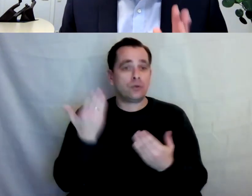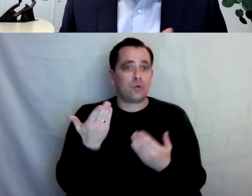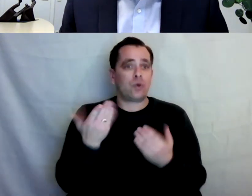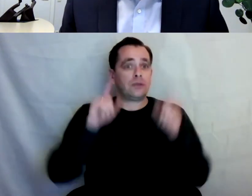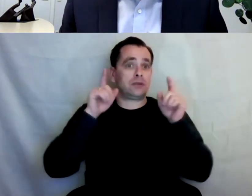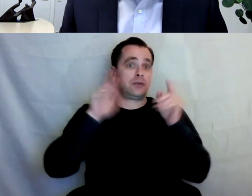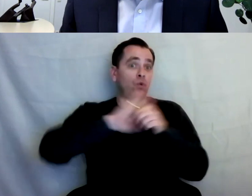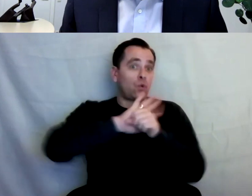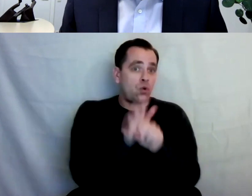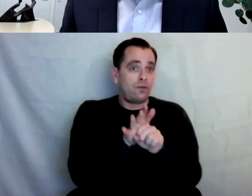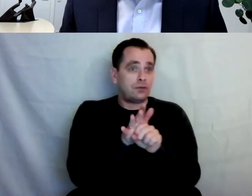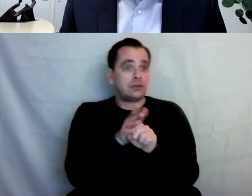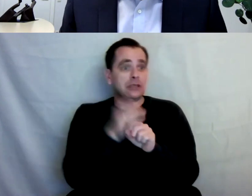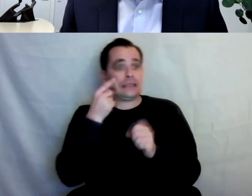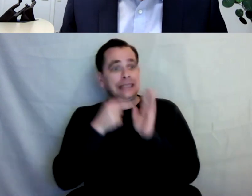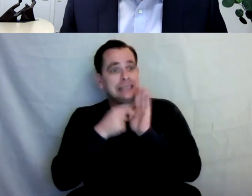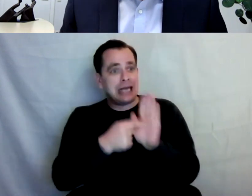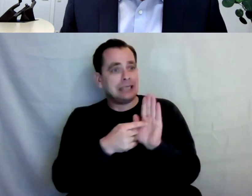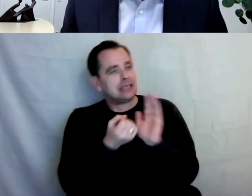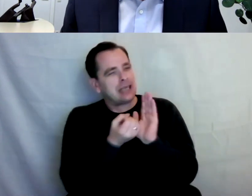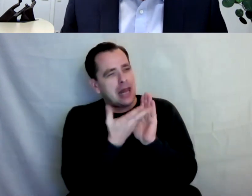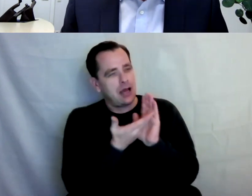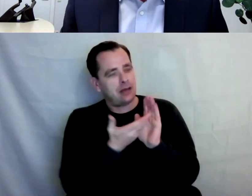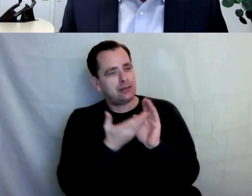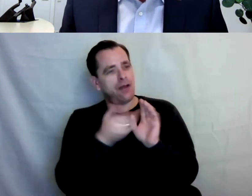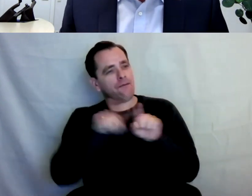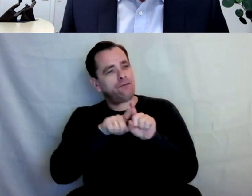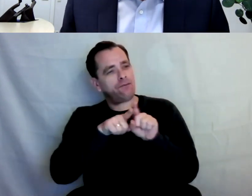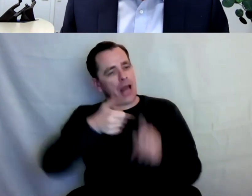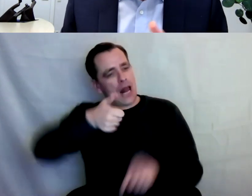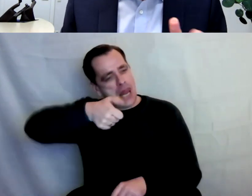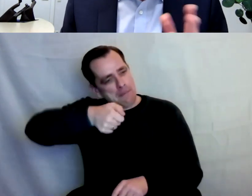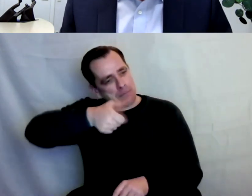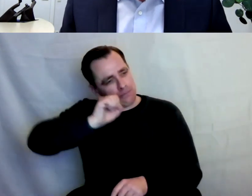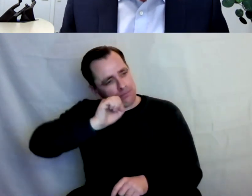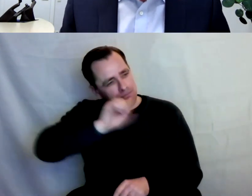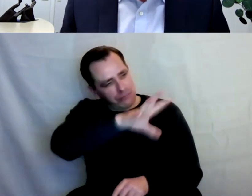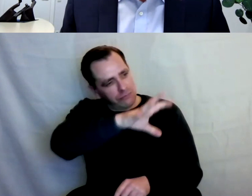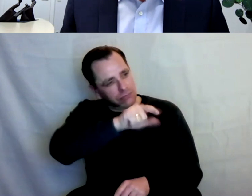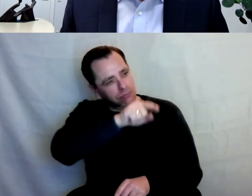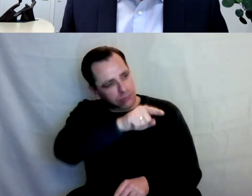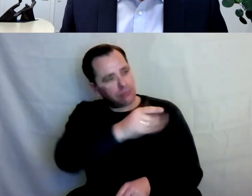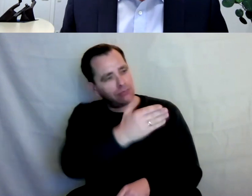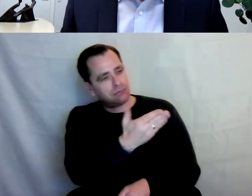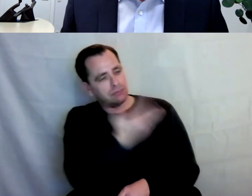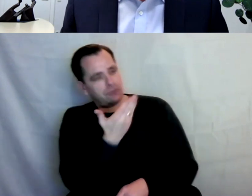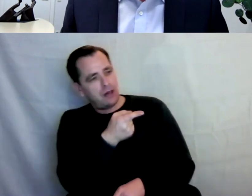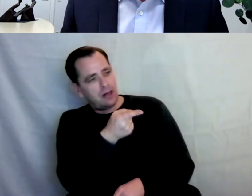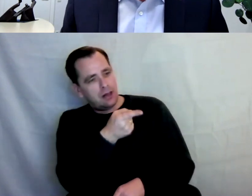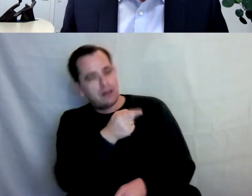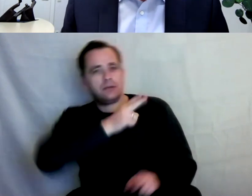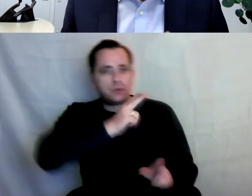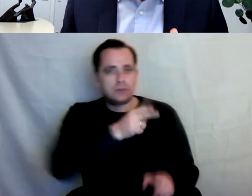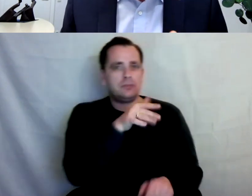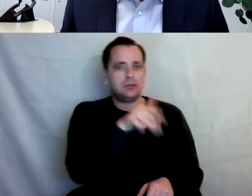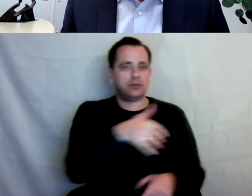und alles ausleuchtet und erkennbar werden lässt, wo man denn hinschauen möchte. Dass hingeschaut wird, haben Sie beide gerade deutlich